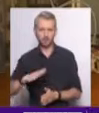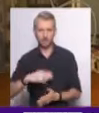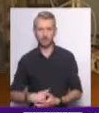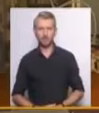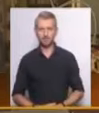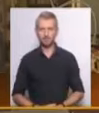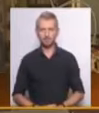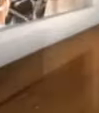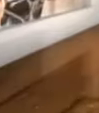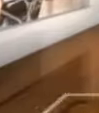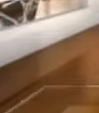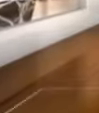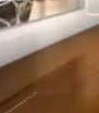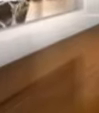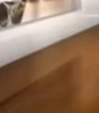перемикайте.